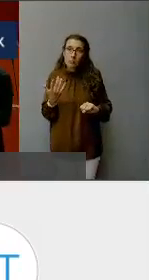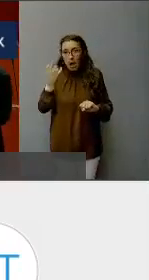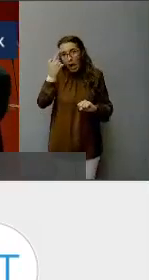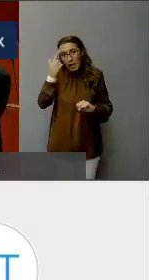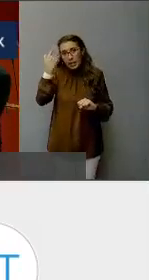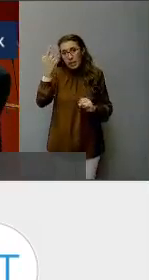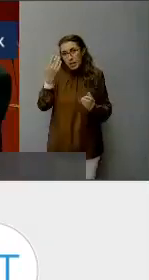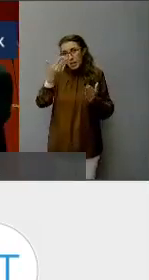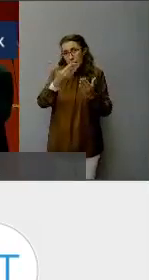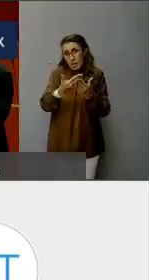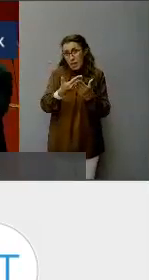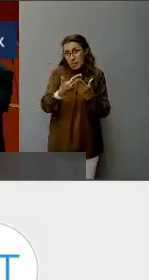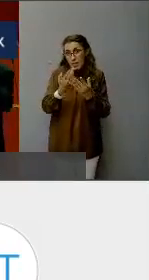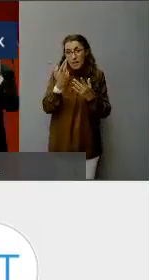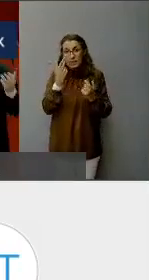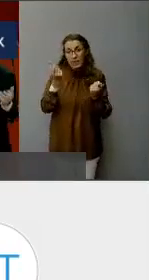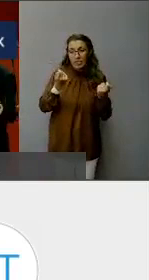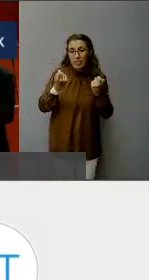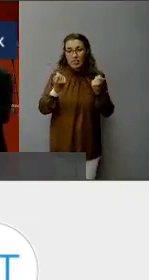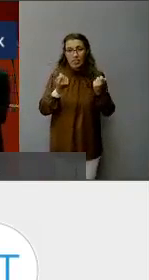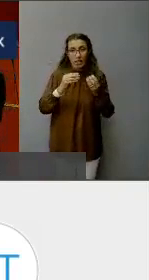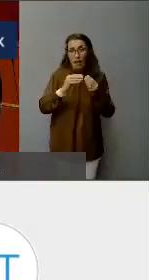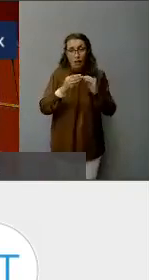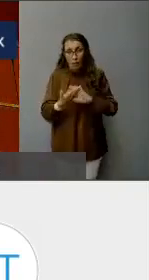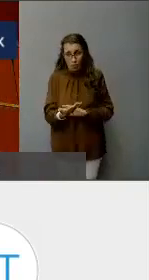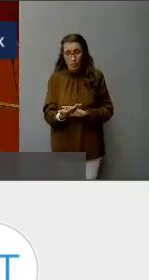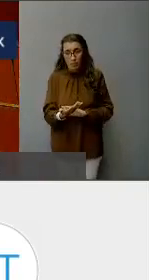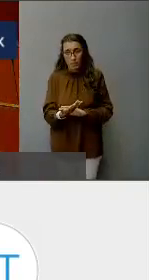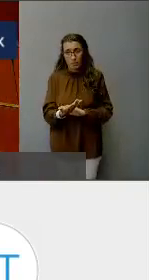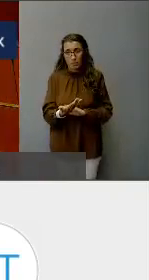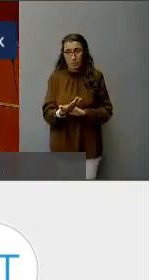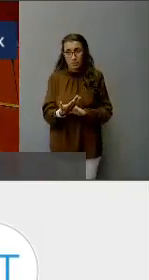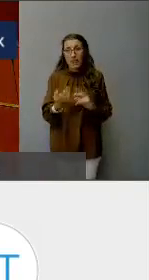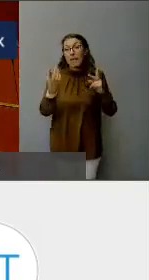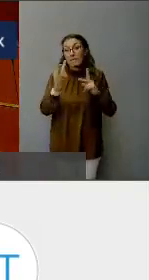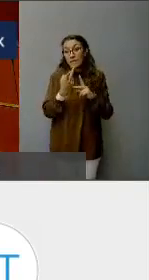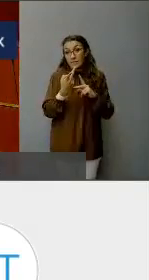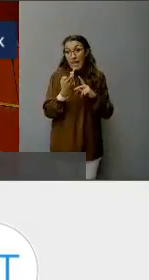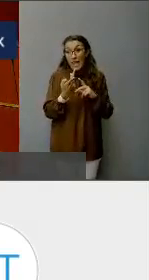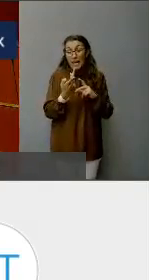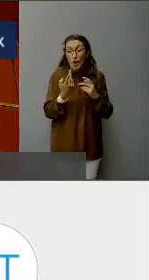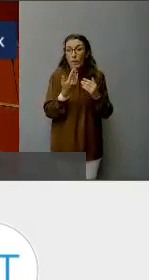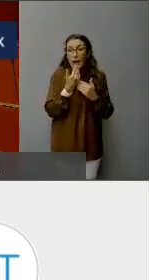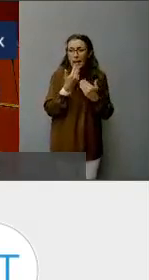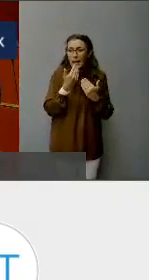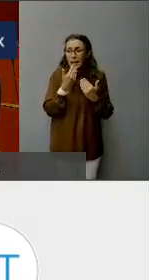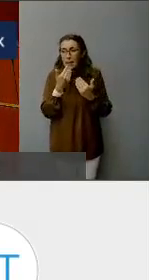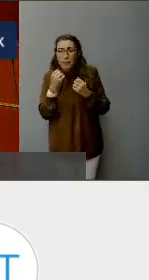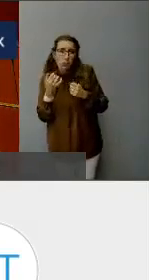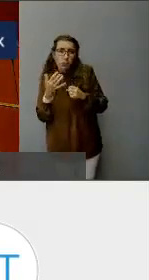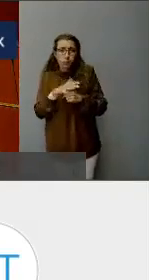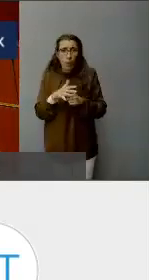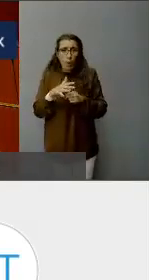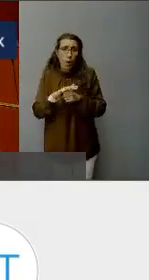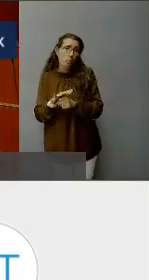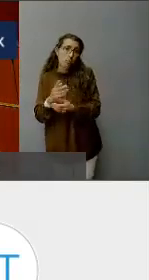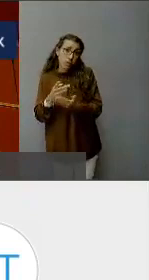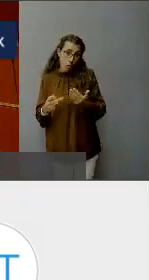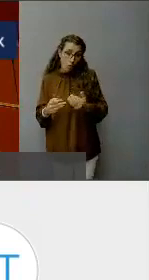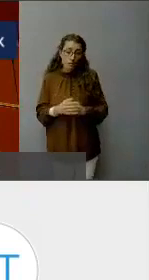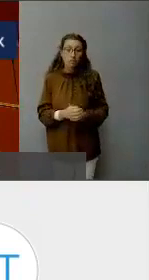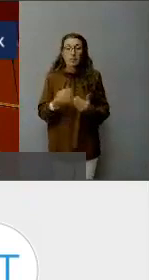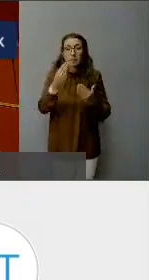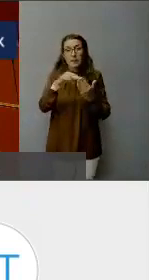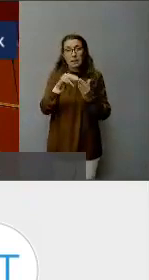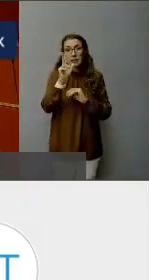diciamo per mitigare per compensare così certo una compensazione molto molto limitata ma è meglio di niente l'emendamento